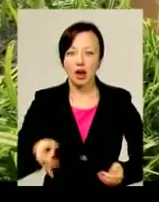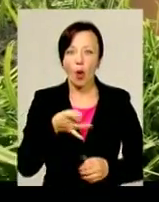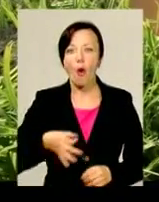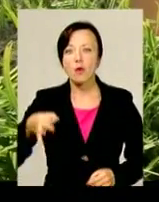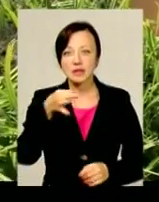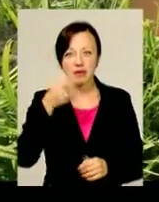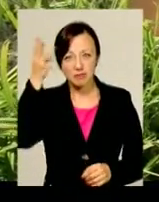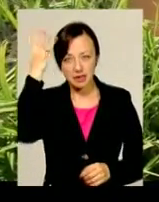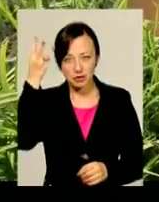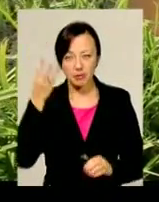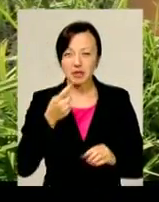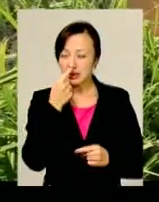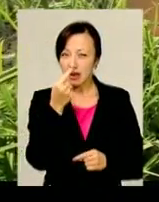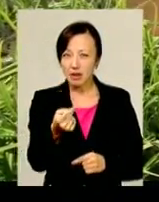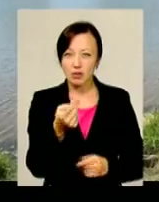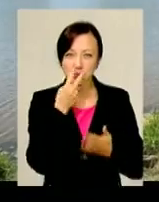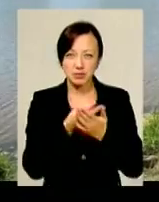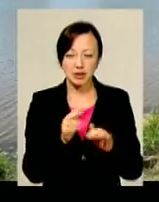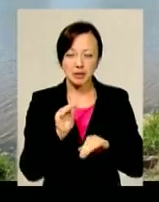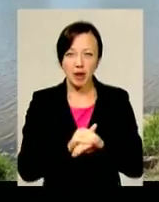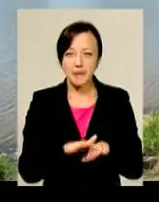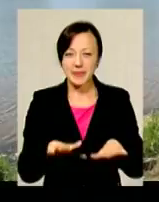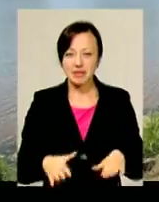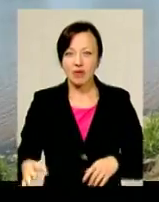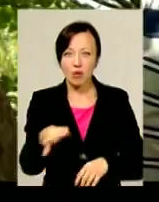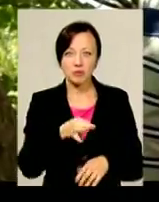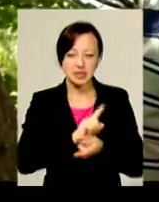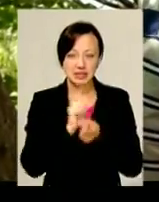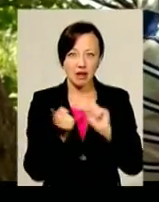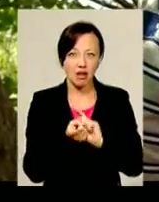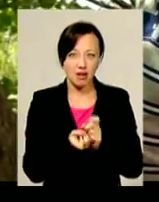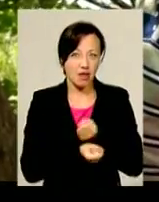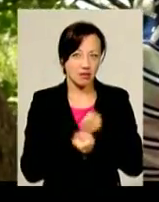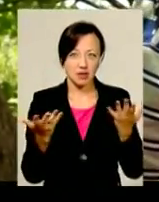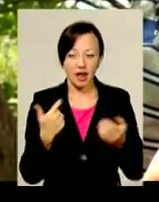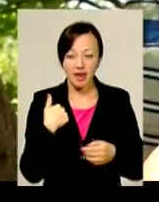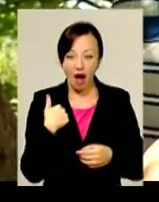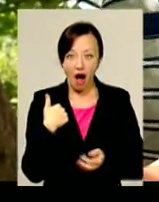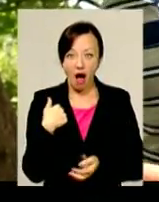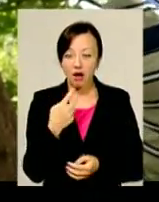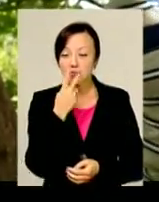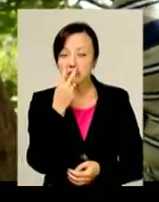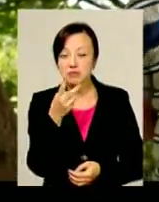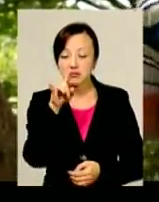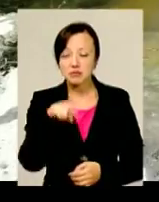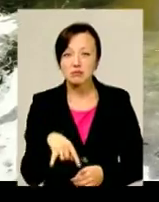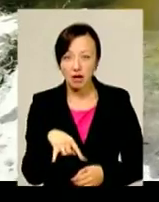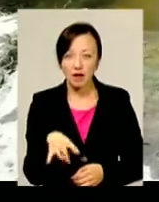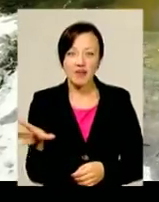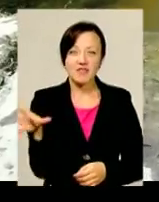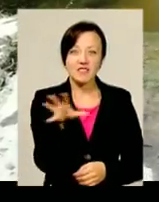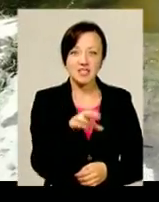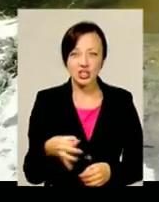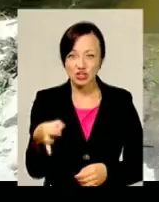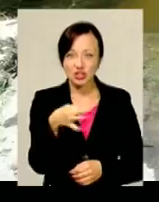Озерна, що у Хмельницькому ще здалеку примітила, місцева водойма стала яскравою. Сьогодні я вийшла на балкон, було все озеро червоне. 9